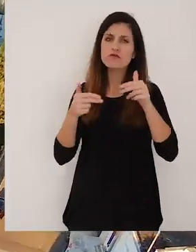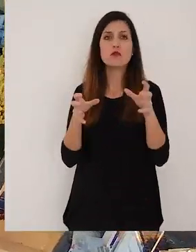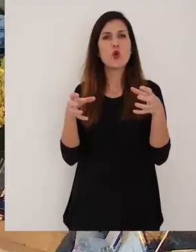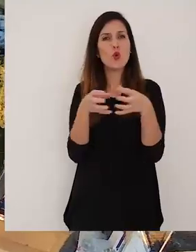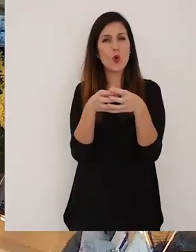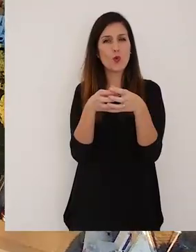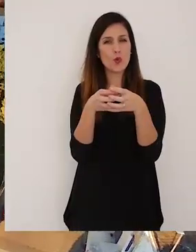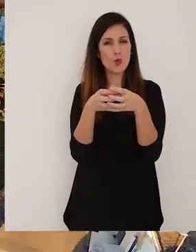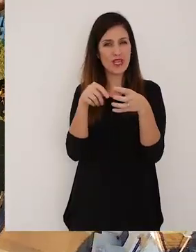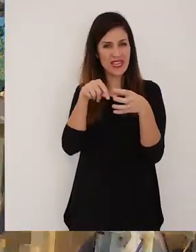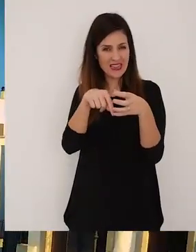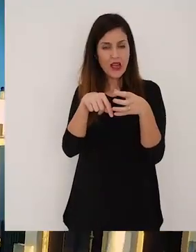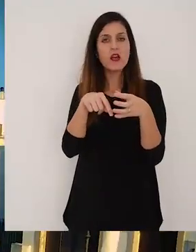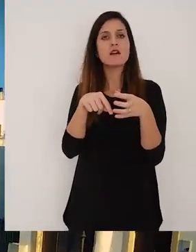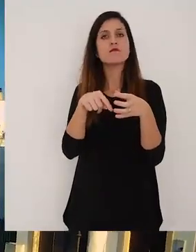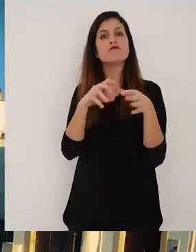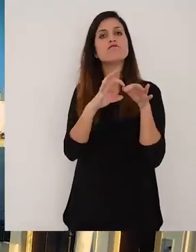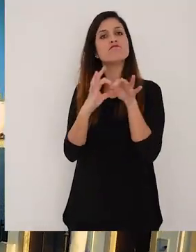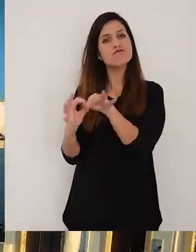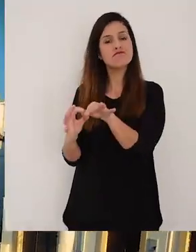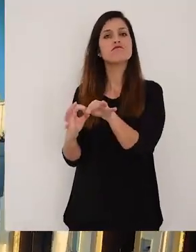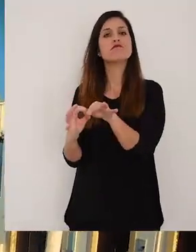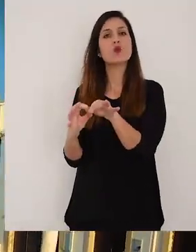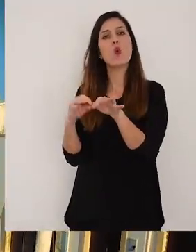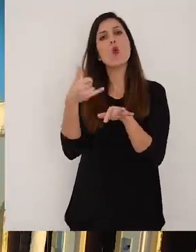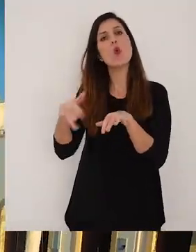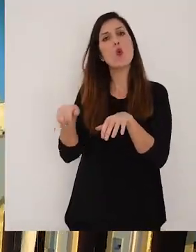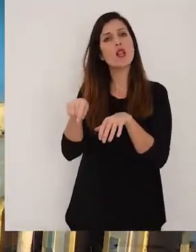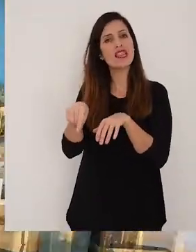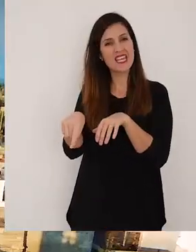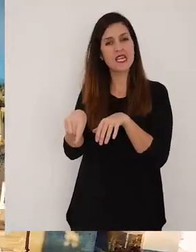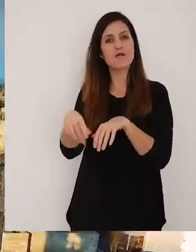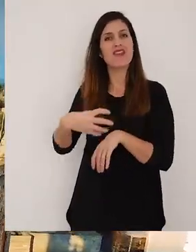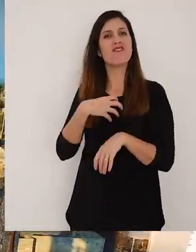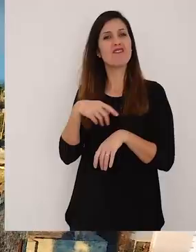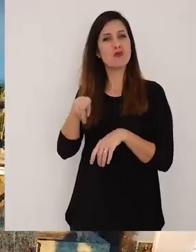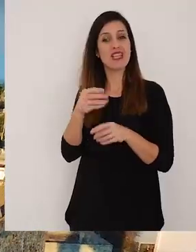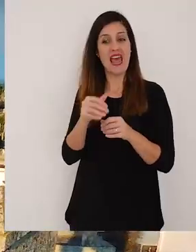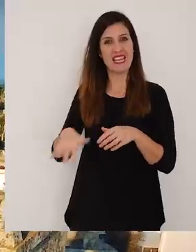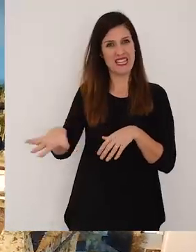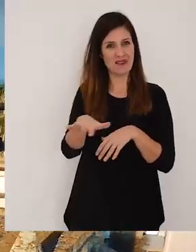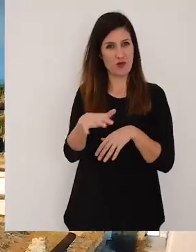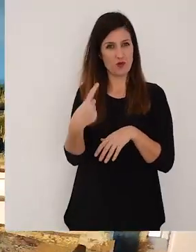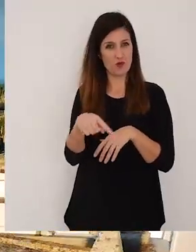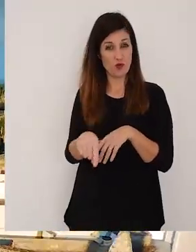è legata al nome e alle vicende familiari dei De Marco, ultimi feudatari del luogo.